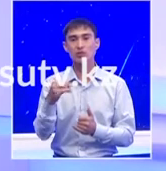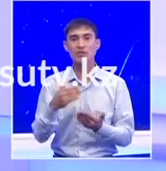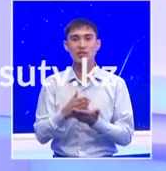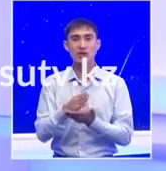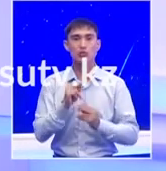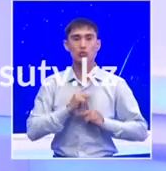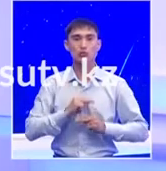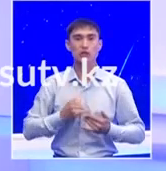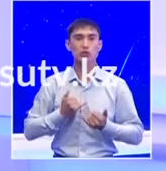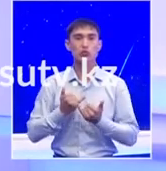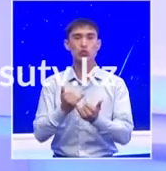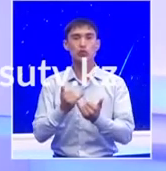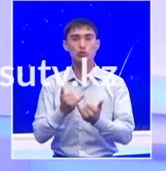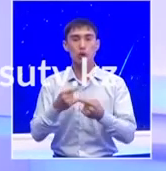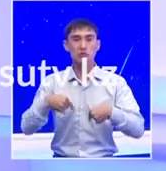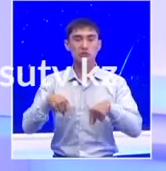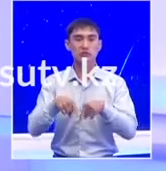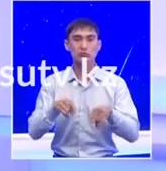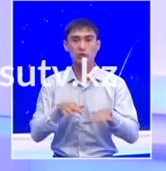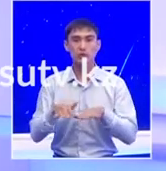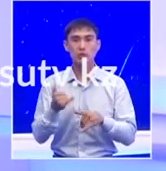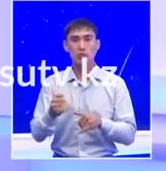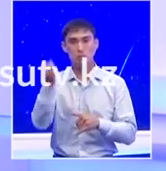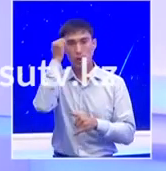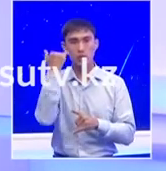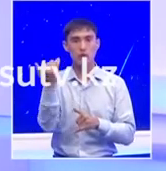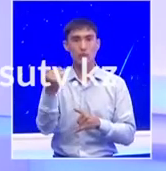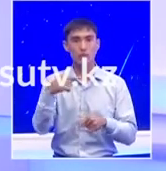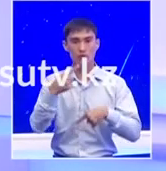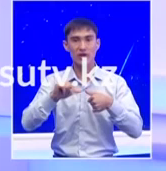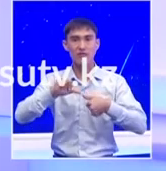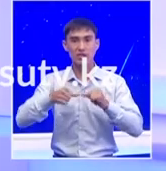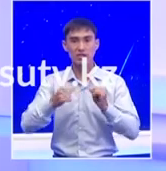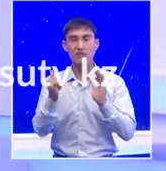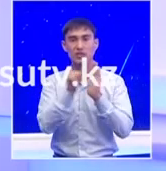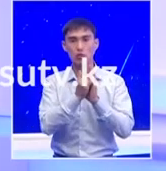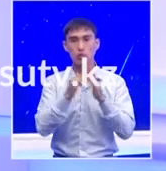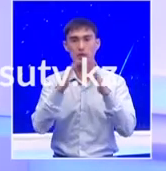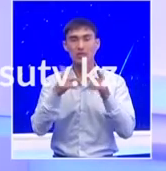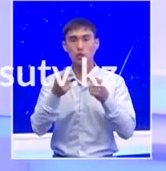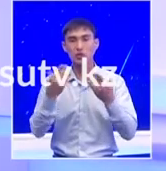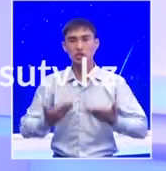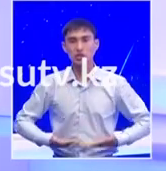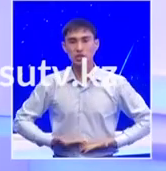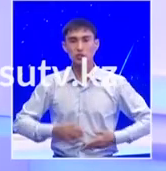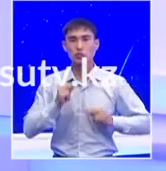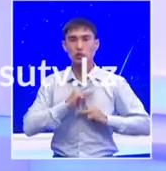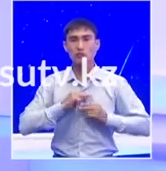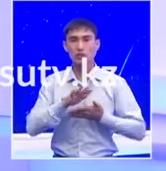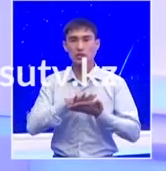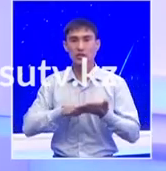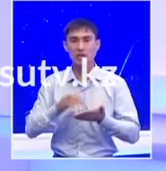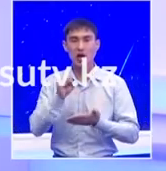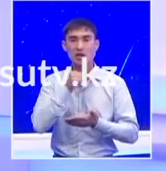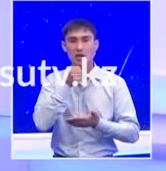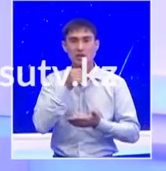Ахшанову, ветерану труда и заслуженному общественному деятелю. Память о нем увековечили на фасаде дома, где он жил. Трудовую деятельность